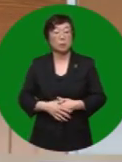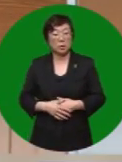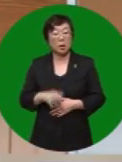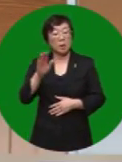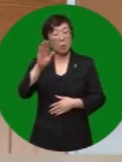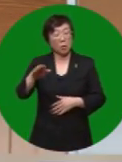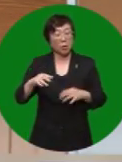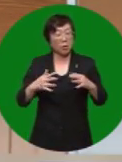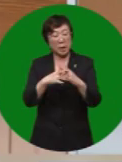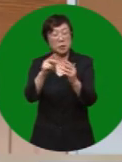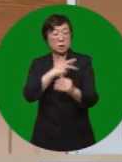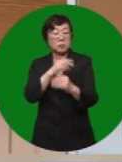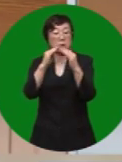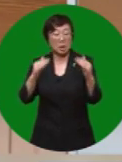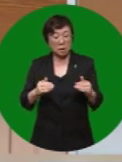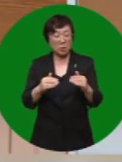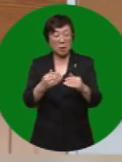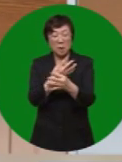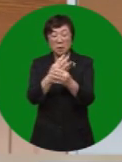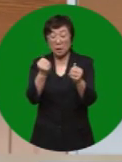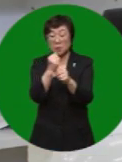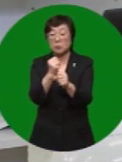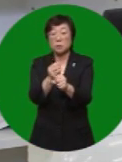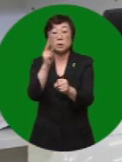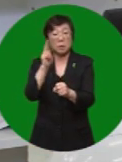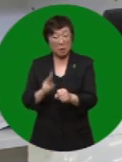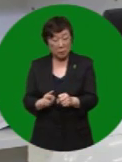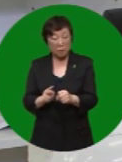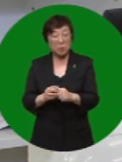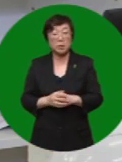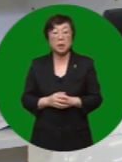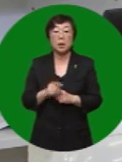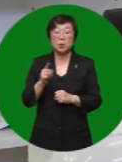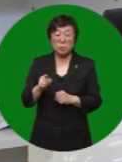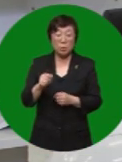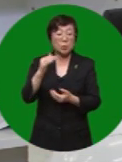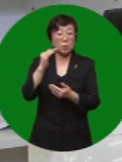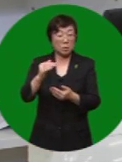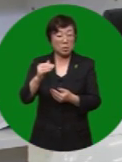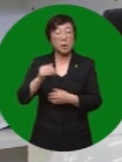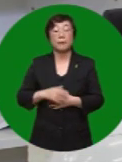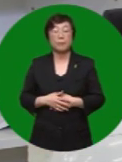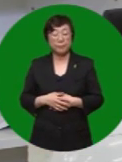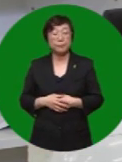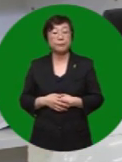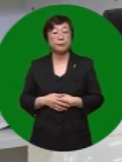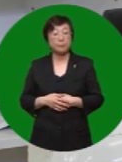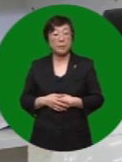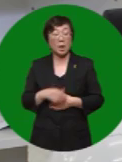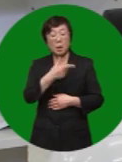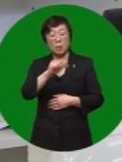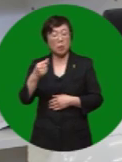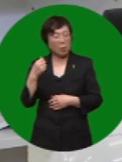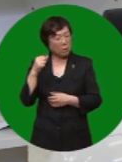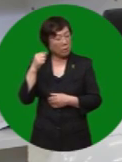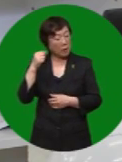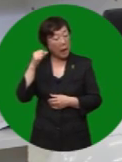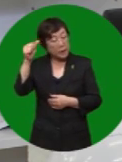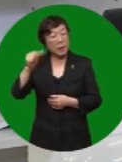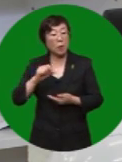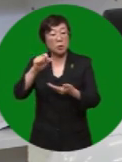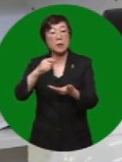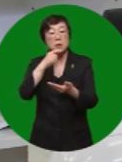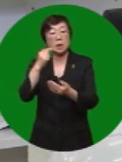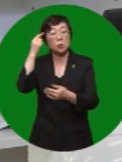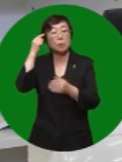、今後建築士会としても大量生産に持っていけるとか、そういうことで、いろいろ考えアイデアを出していきたい